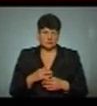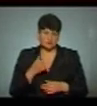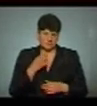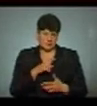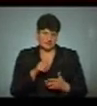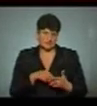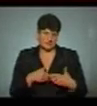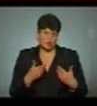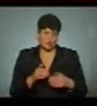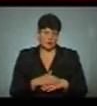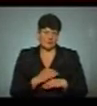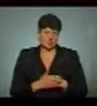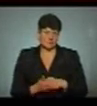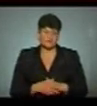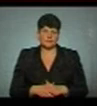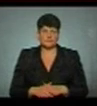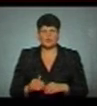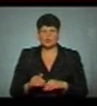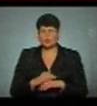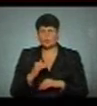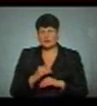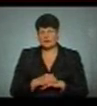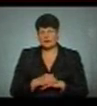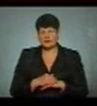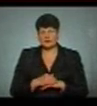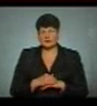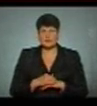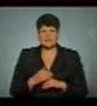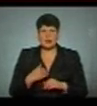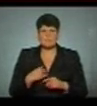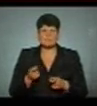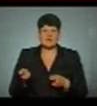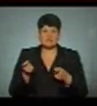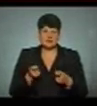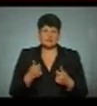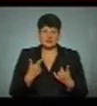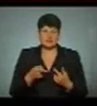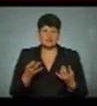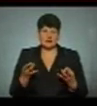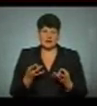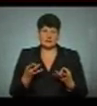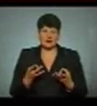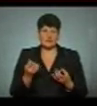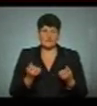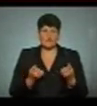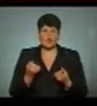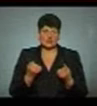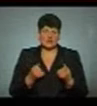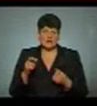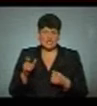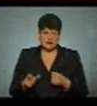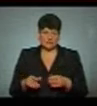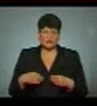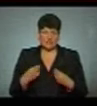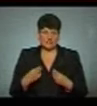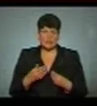ласка, запитуйте. Доброго вечора. Добрий вечір вам. От я перевізник. Мені треба водіїв дати маски, чи самому, якщо